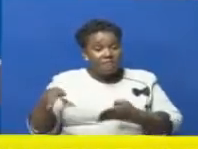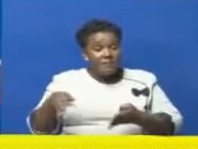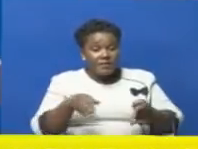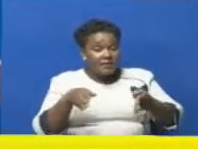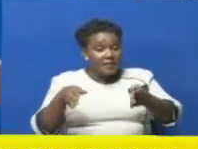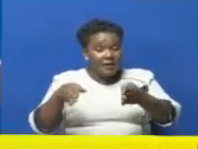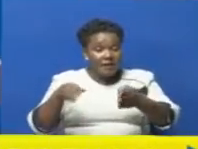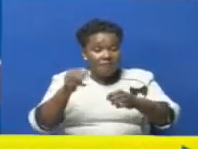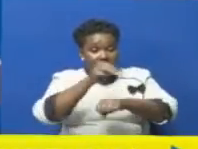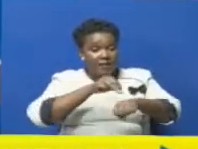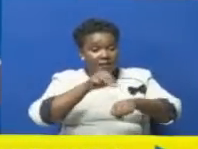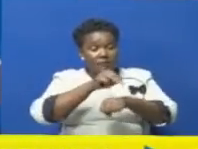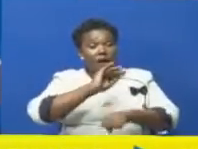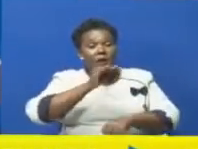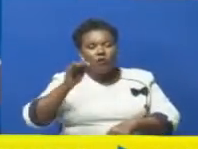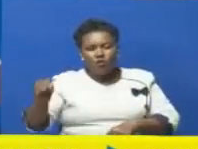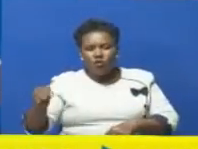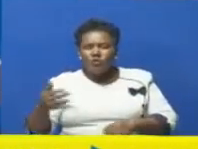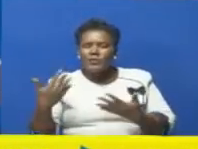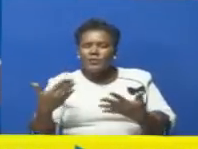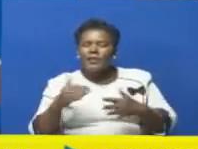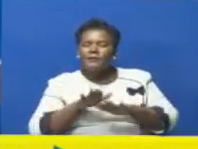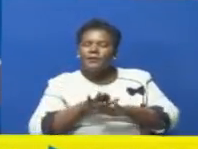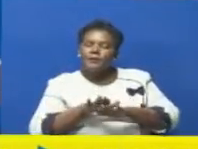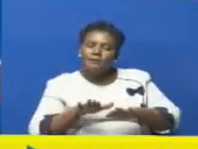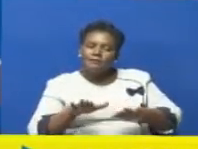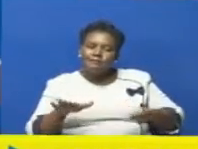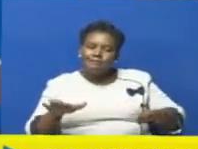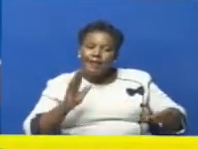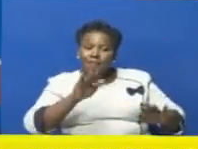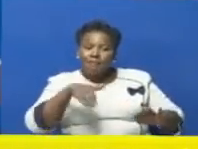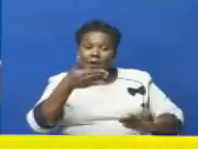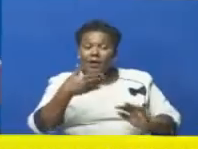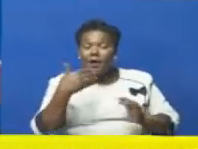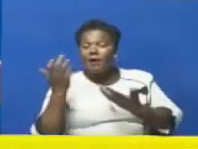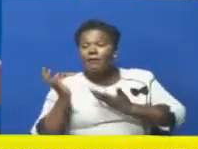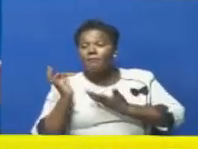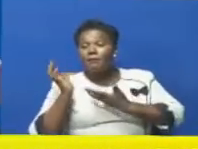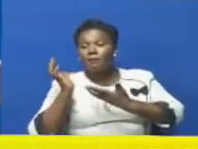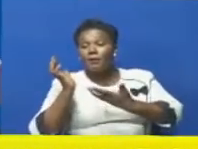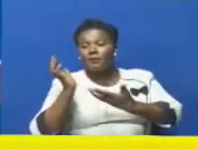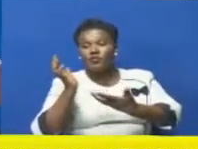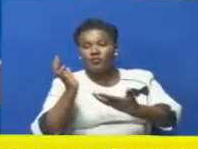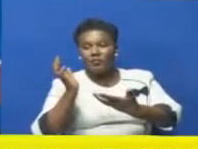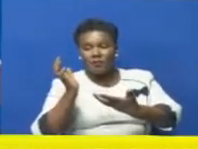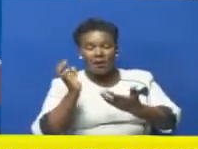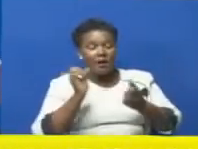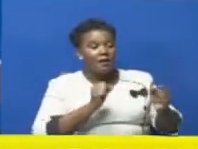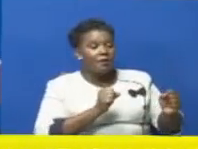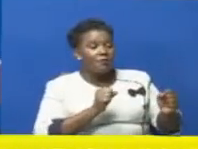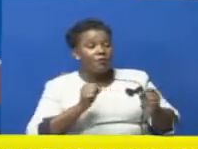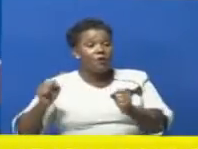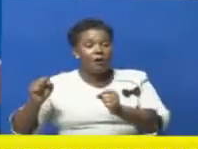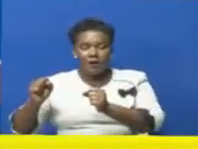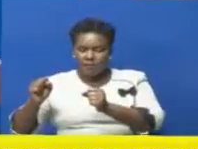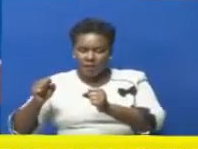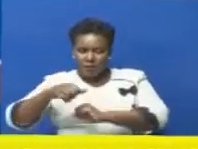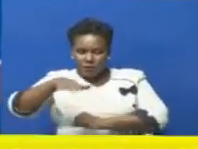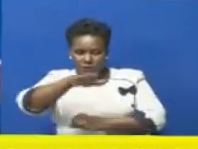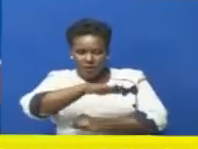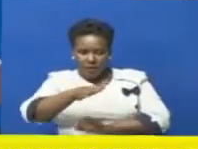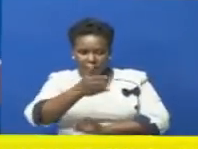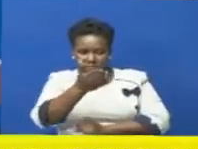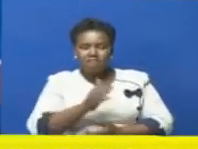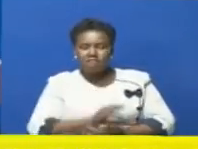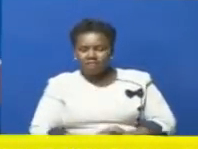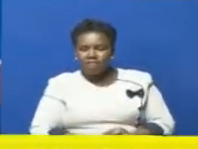manispaa ya Morogoro imeonekana kuwa tulivu baada ya wafanyabiashara ndogo ndogo maarufu kama machinga kuondoka rasmi katika maeneo hayo.